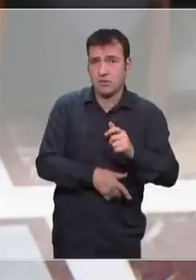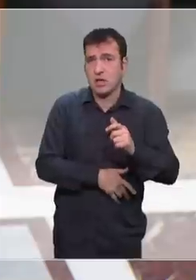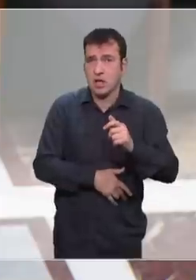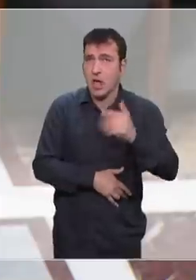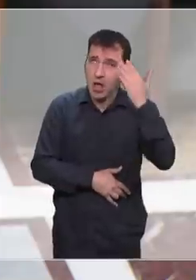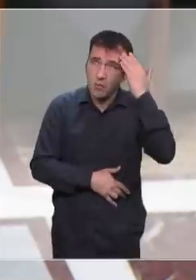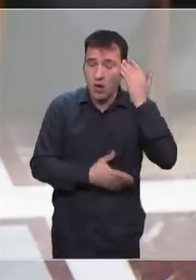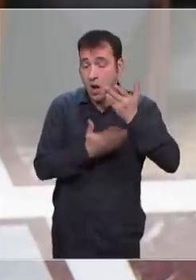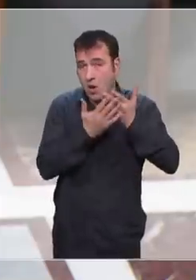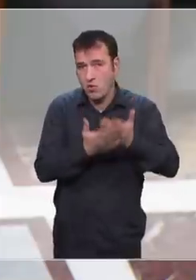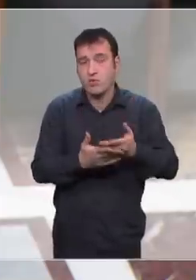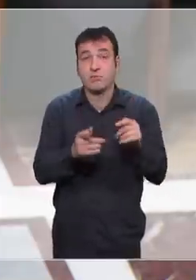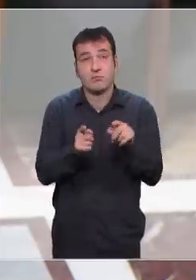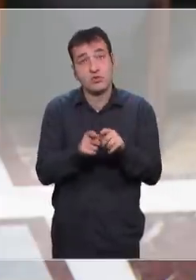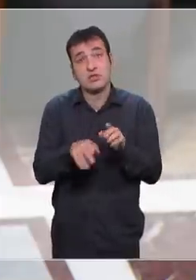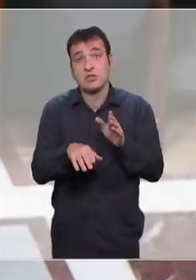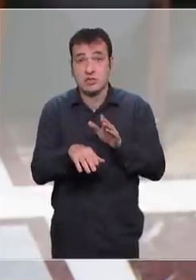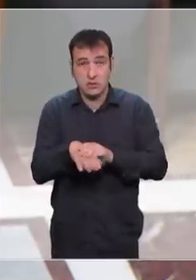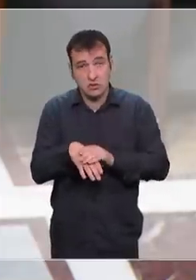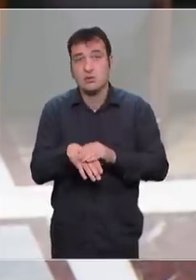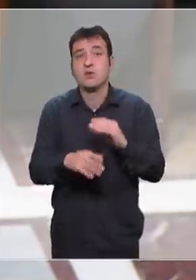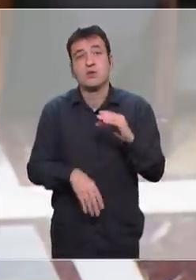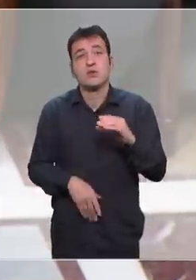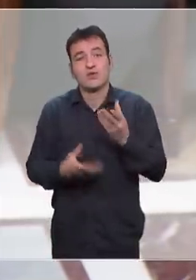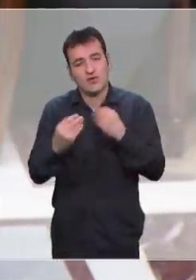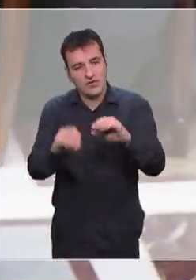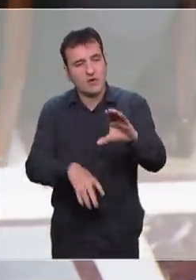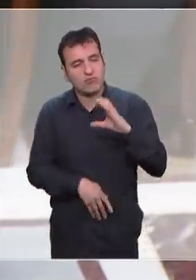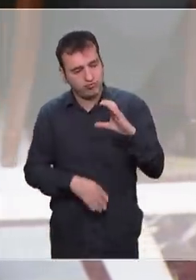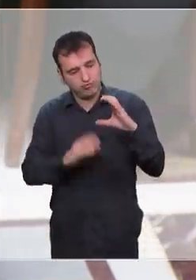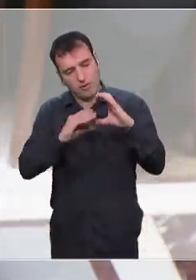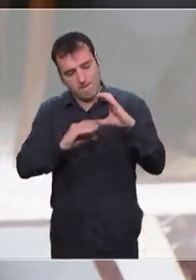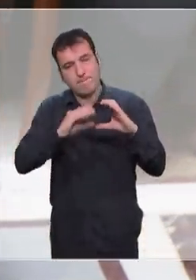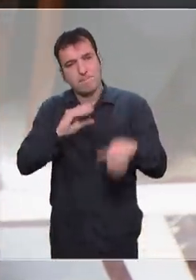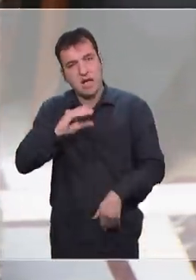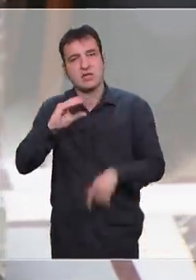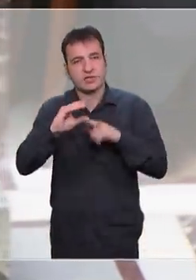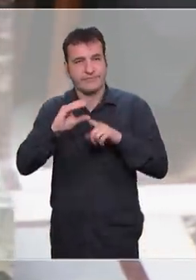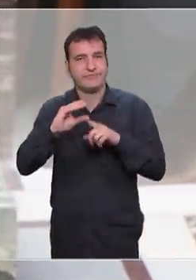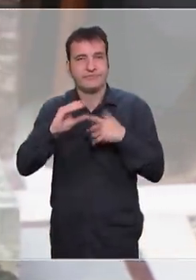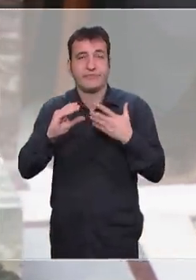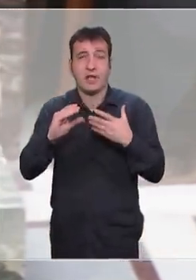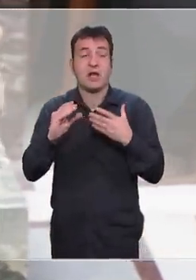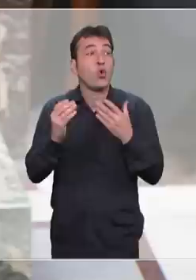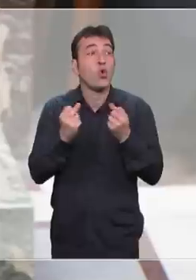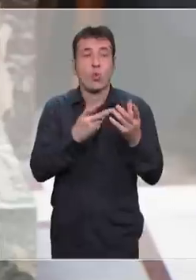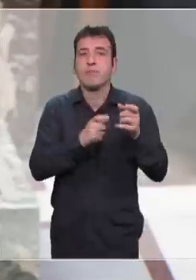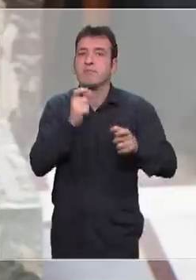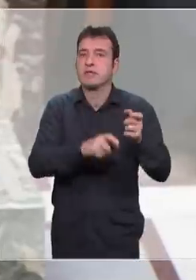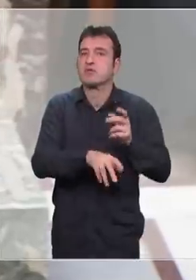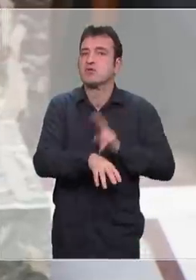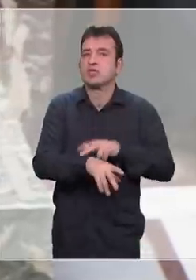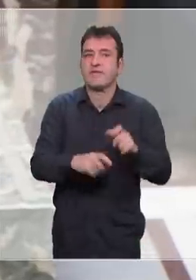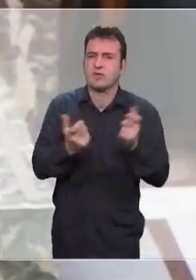d'un entrepreneur, c'est souvent du développement et de l'argent. Combien de nos entrepreneurs ont été découragés par ces formalités,